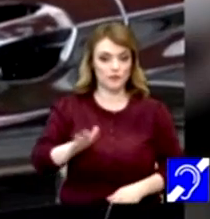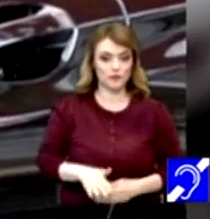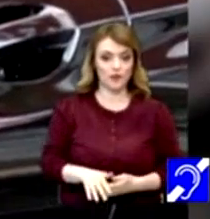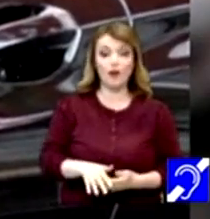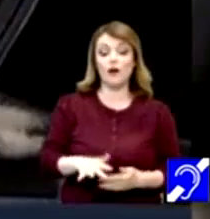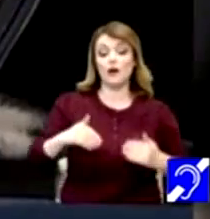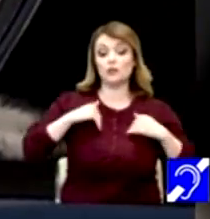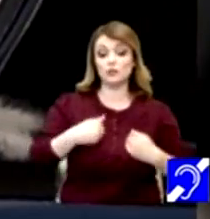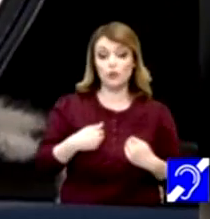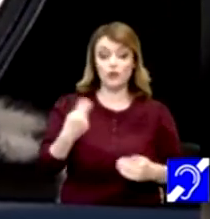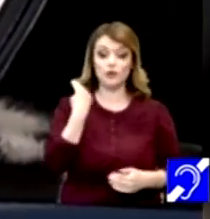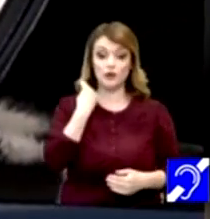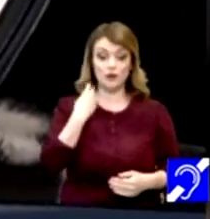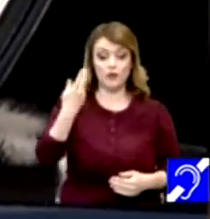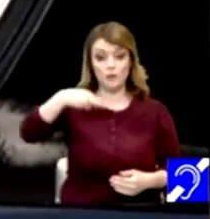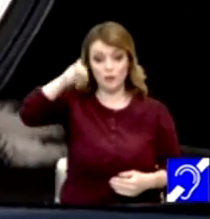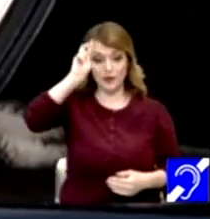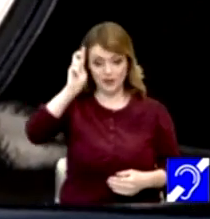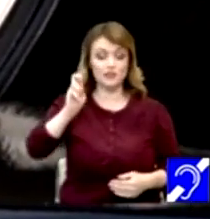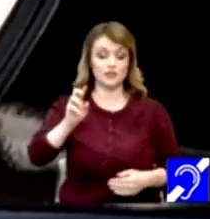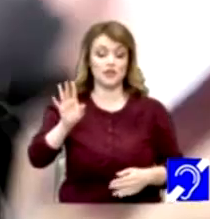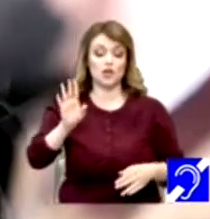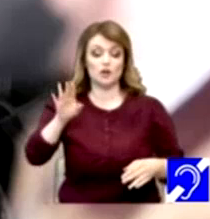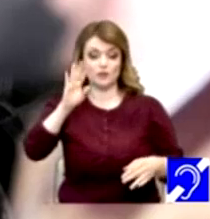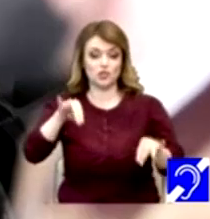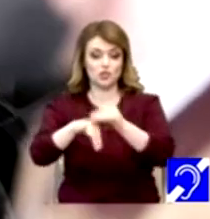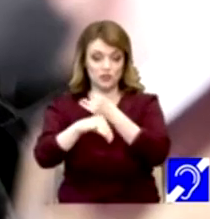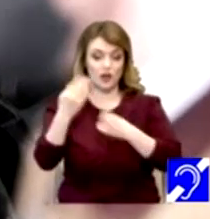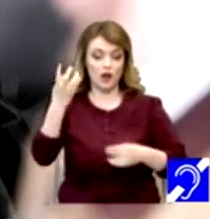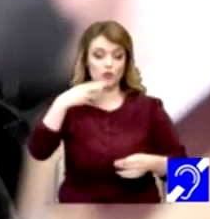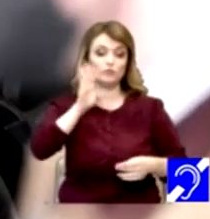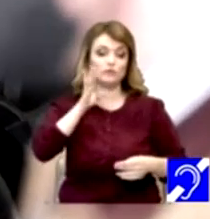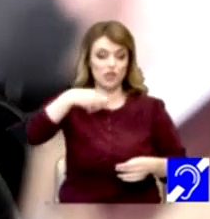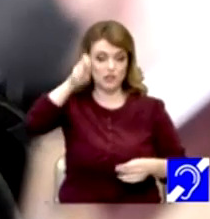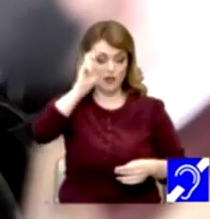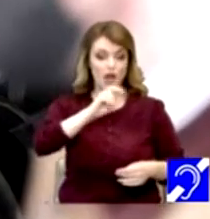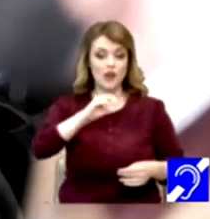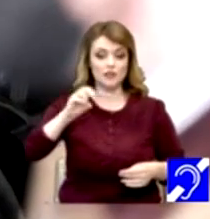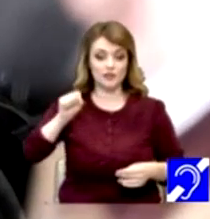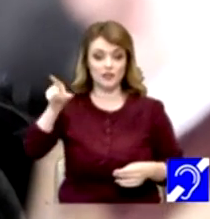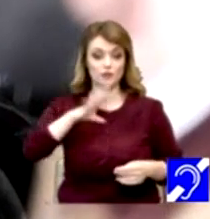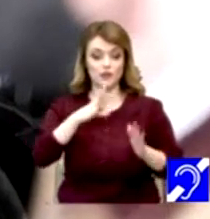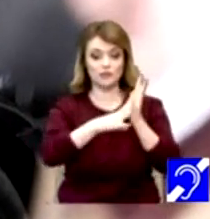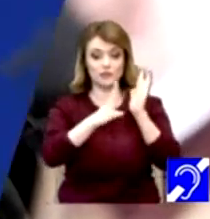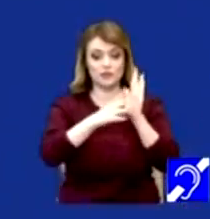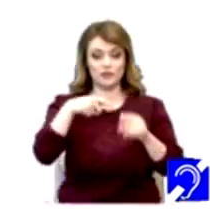Doliu în regatul Marii Britanii. Prințul Philip, soțul reginei Elizabeta a II, s-a stins din viață la vârsta de 99 de